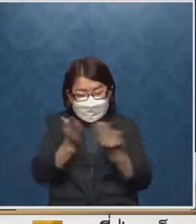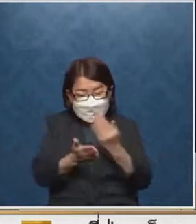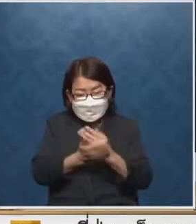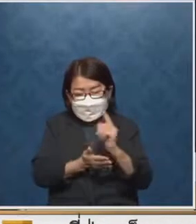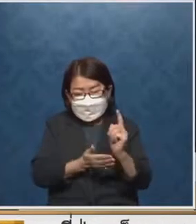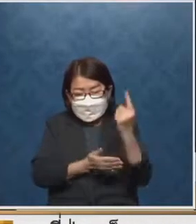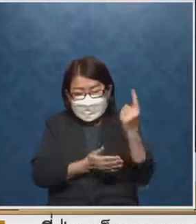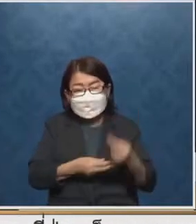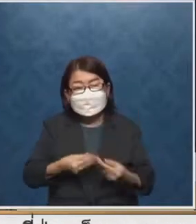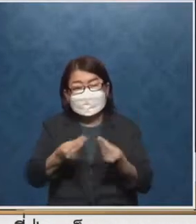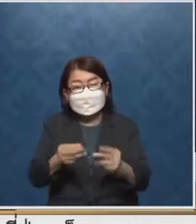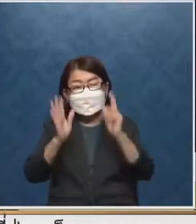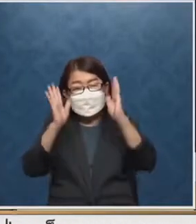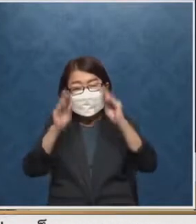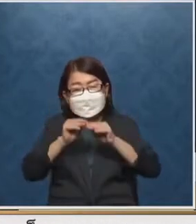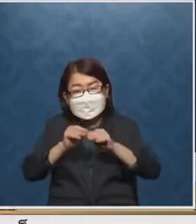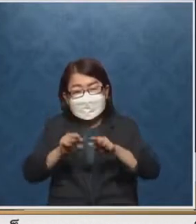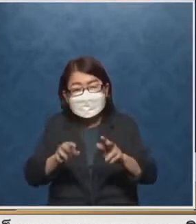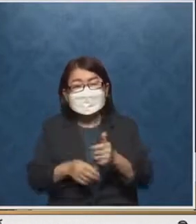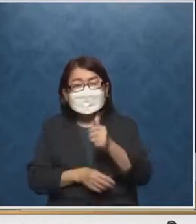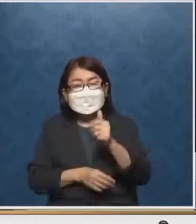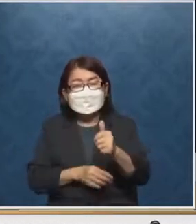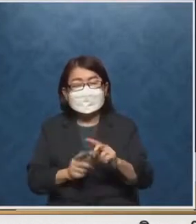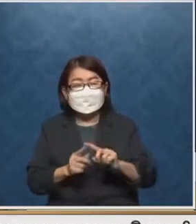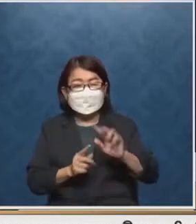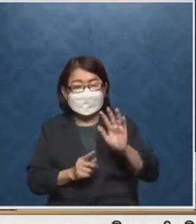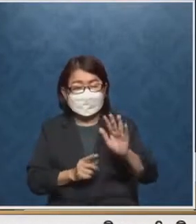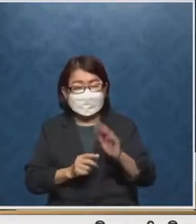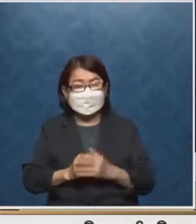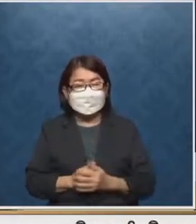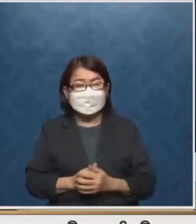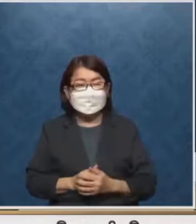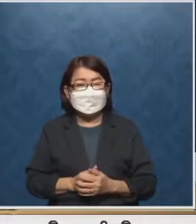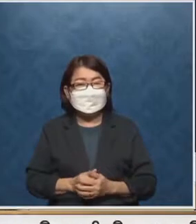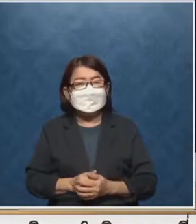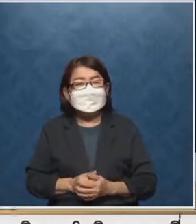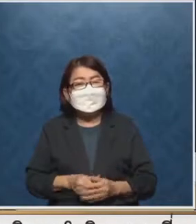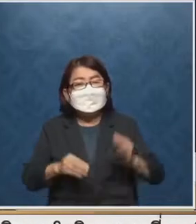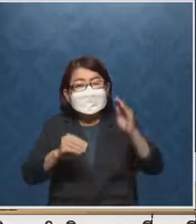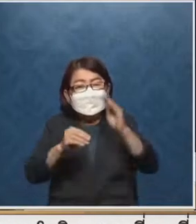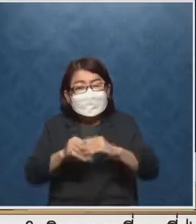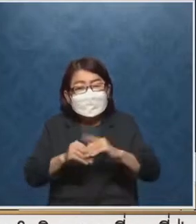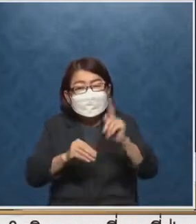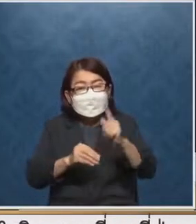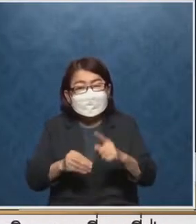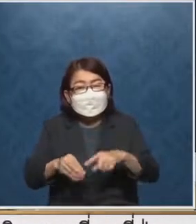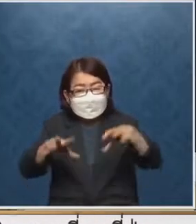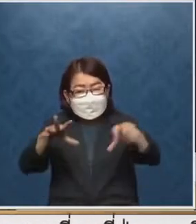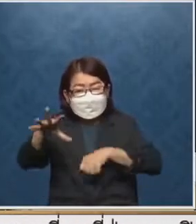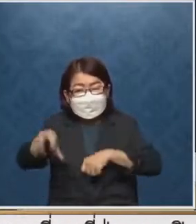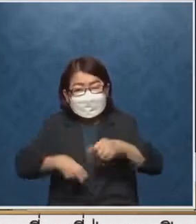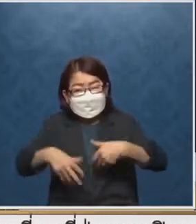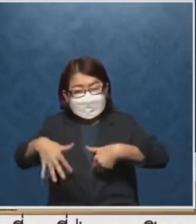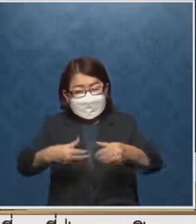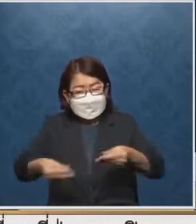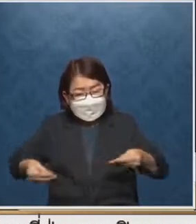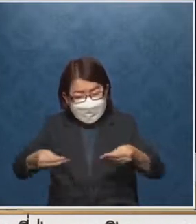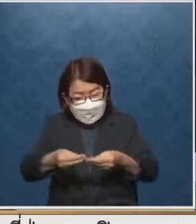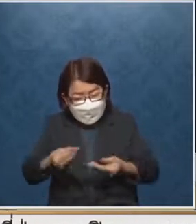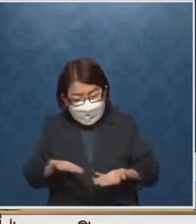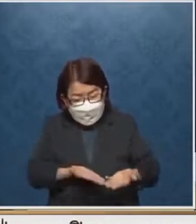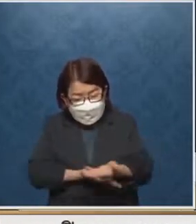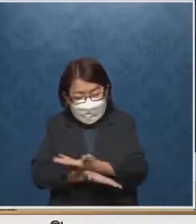อที่ปลอดภัยและสร้างสรรค์ประการที่5คือการเสริมสร้างการมีส่วนร่วมของประชาชนอย่างกว้างขว